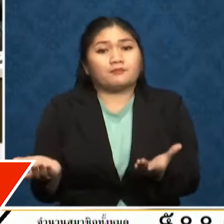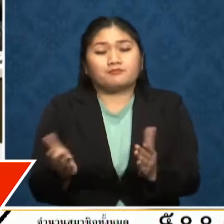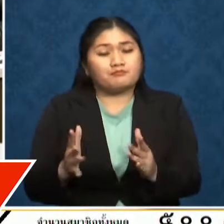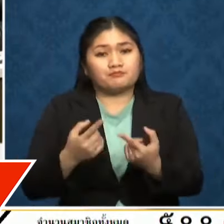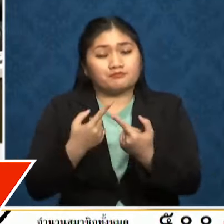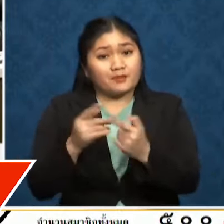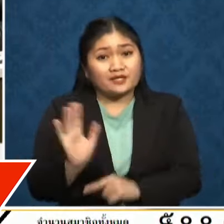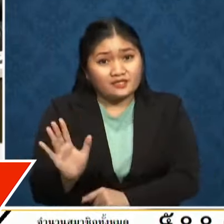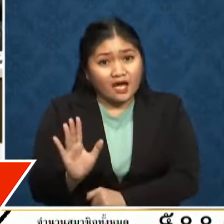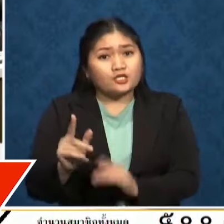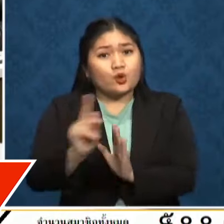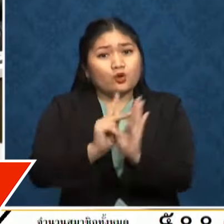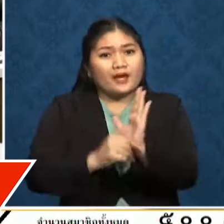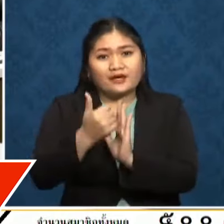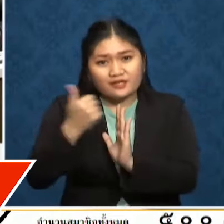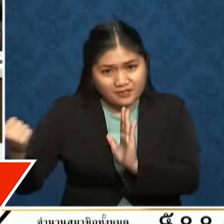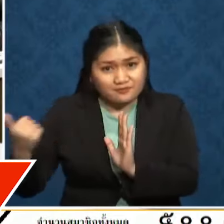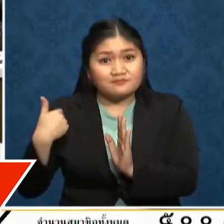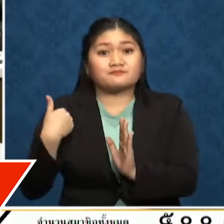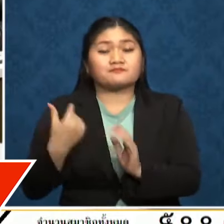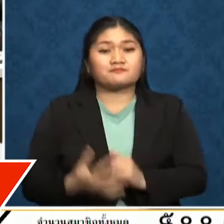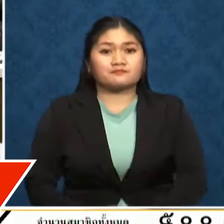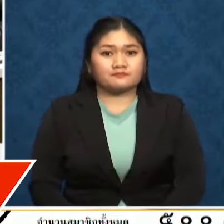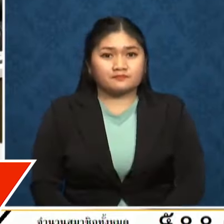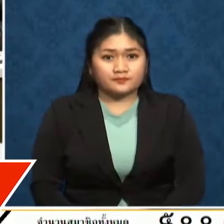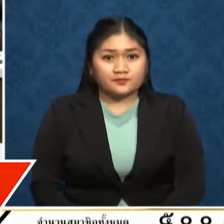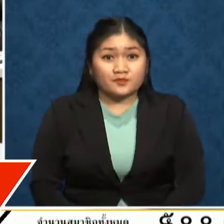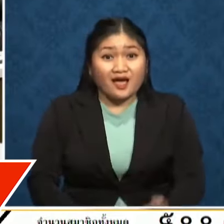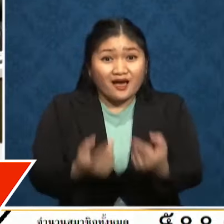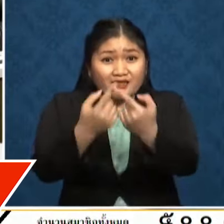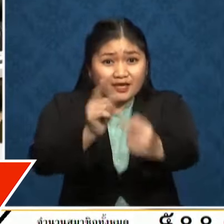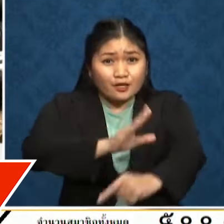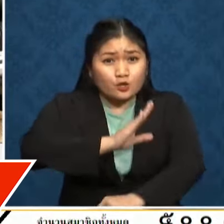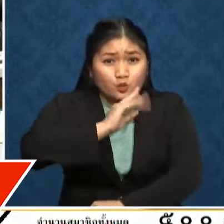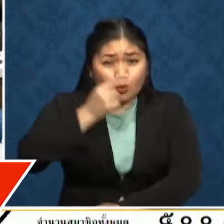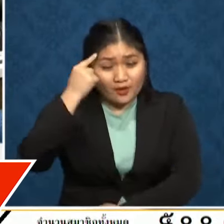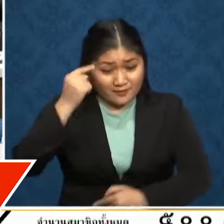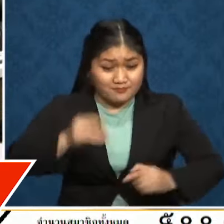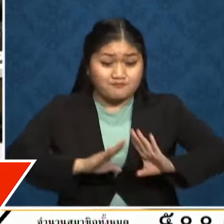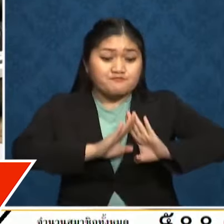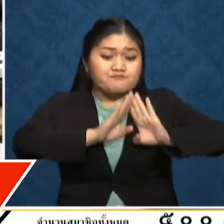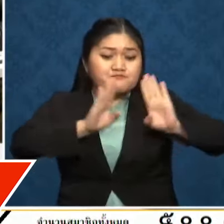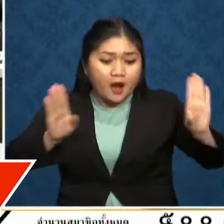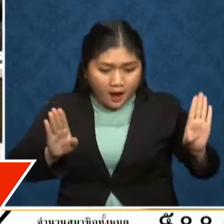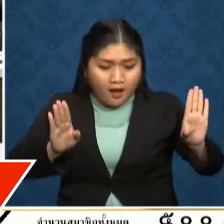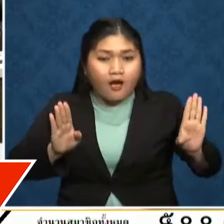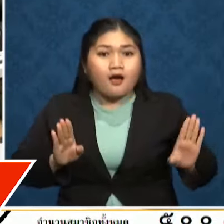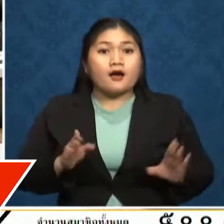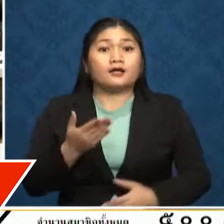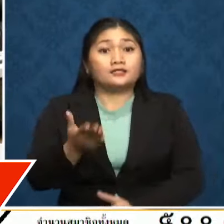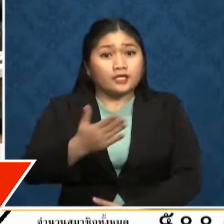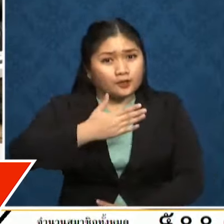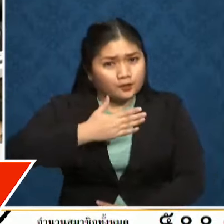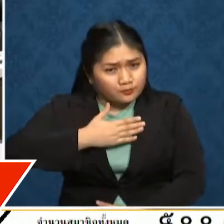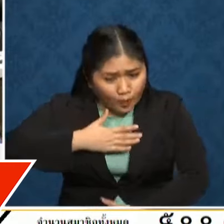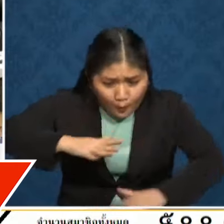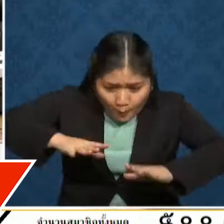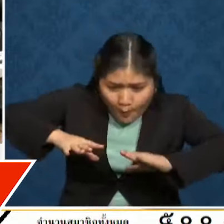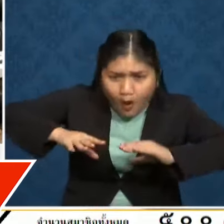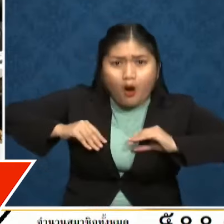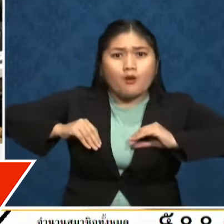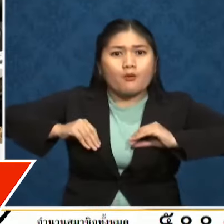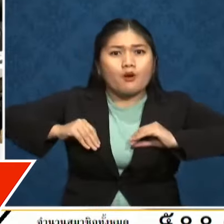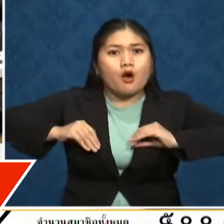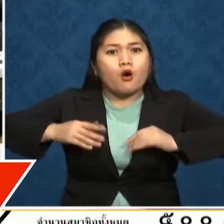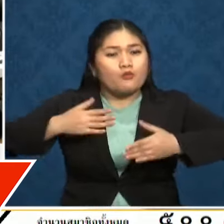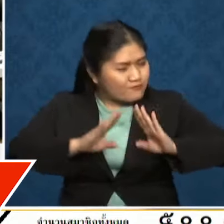ับอื่นซึงเคยเกิดขึ้นแต่บราการใดแต่ถ้าหากท่านใจกว้างจริงซึงพวกผมยอมเองนะคะพวก